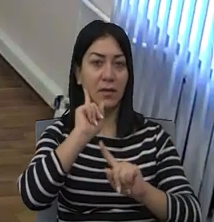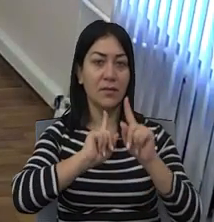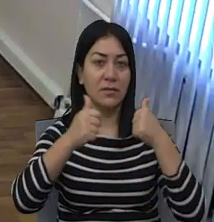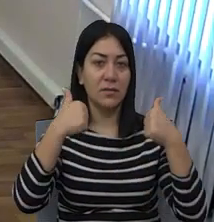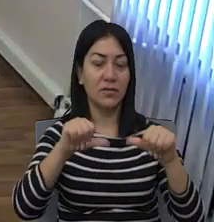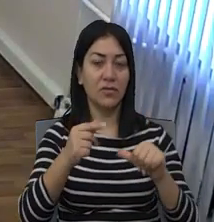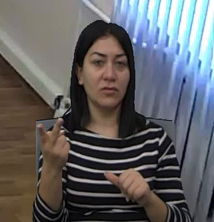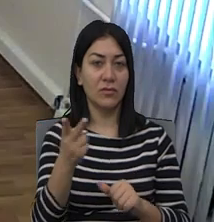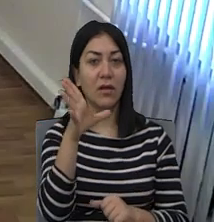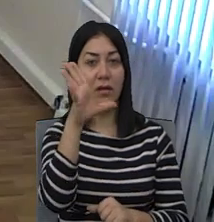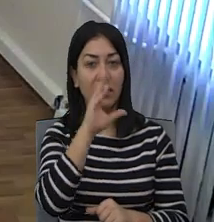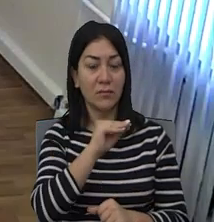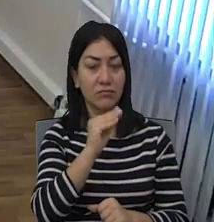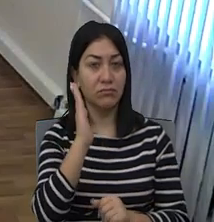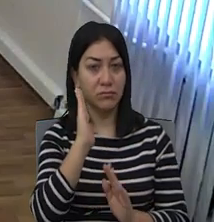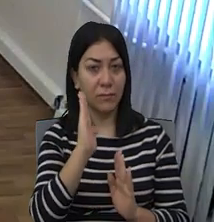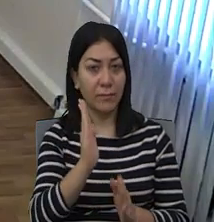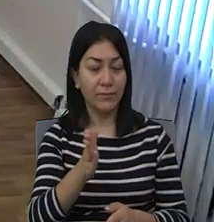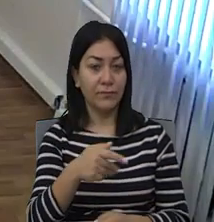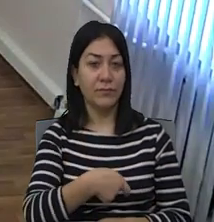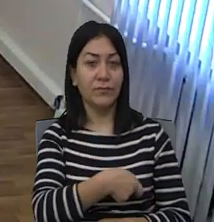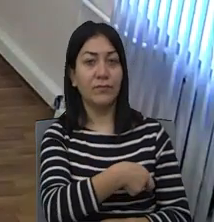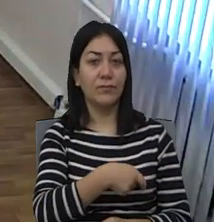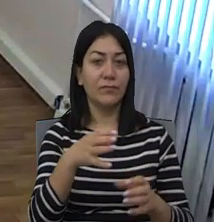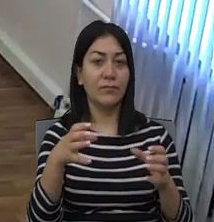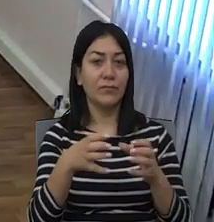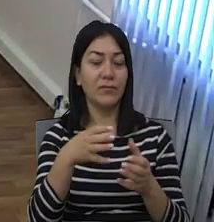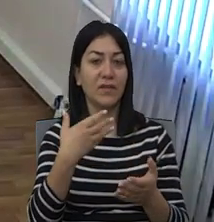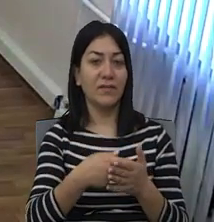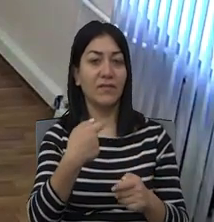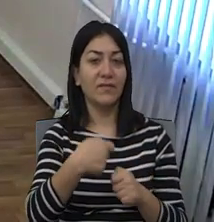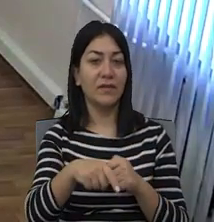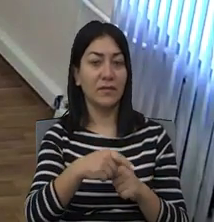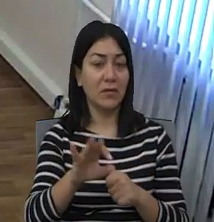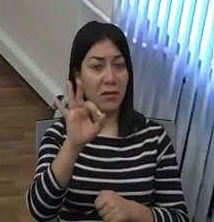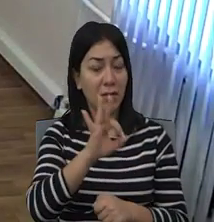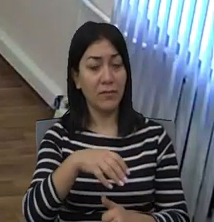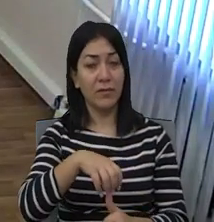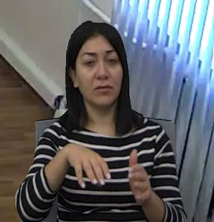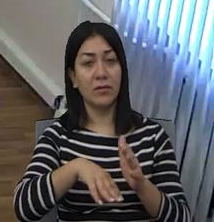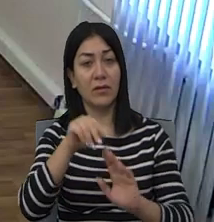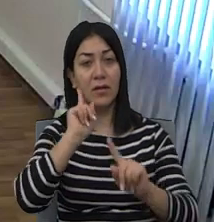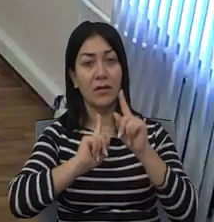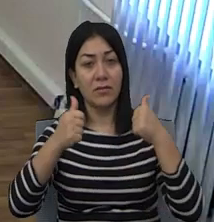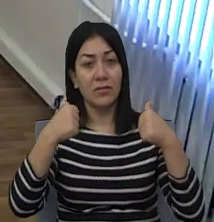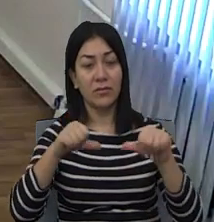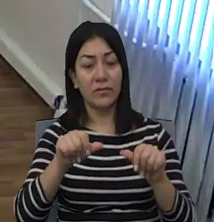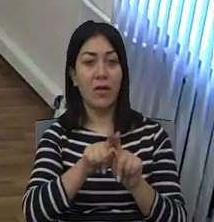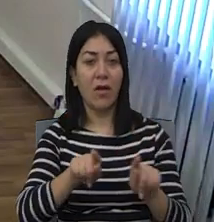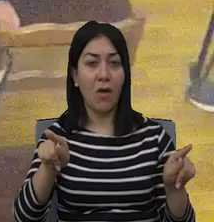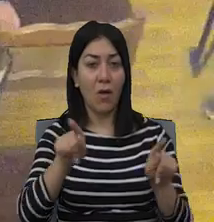միջեւ ձեր մասով կուսակցությունների ֆինանսավորման առումով եւ ԿԸՀ-ի մասով քարոզարշավների